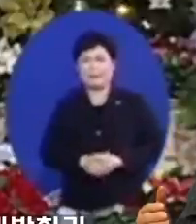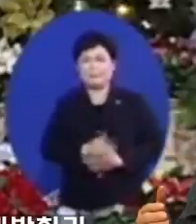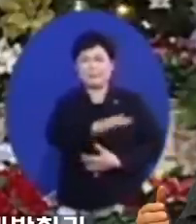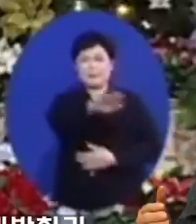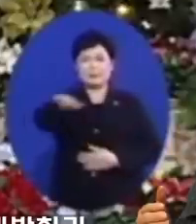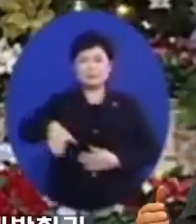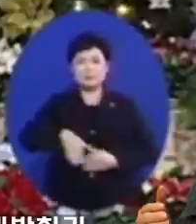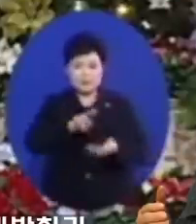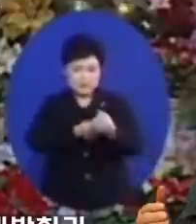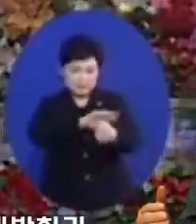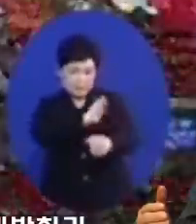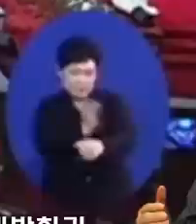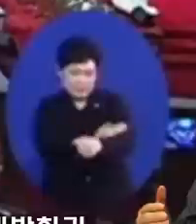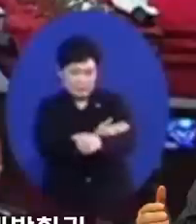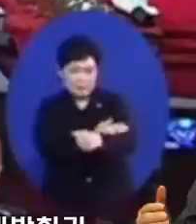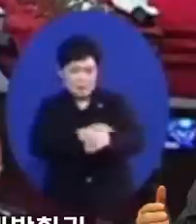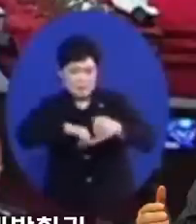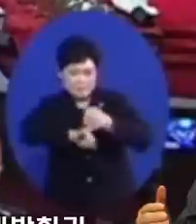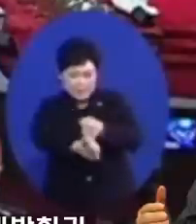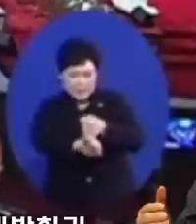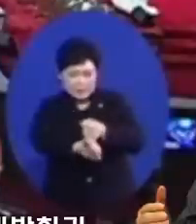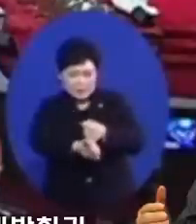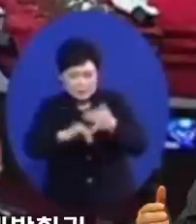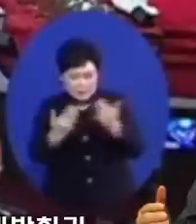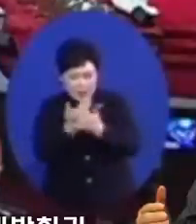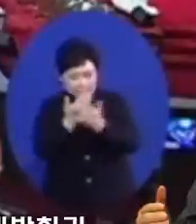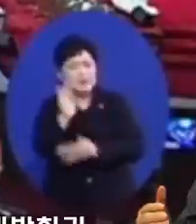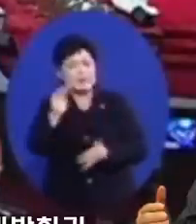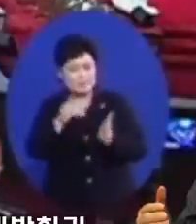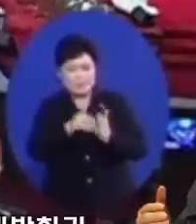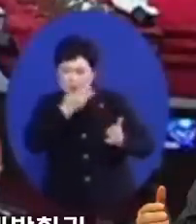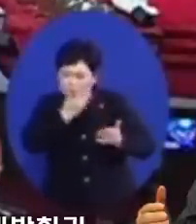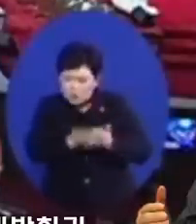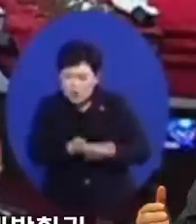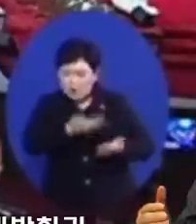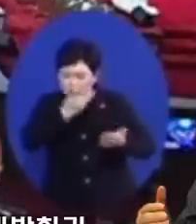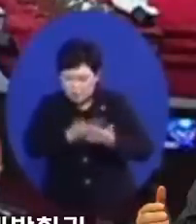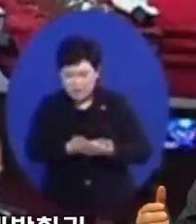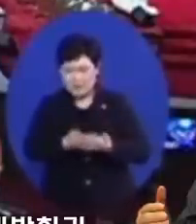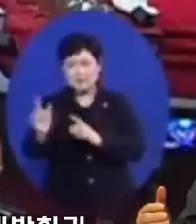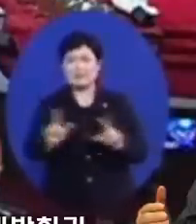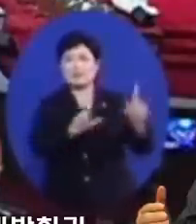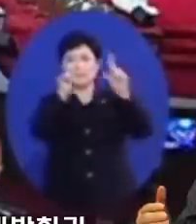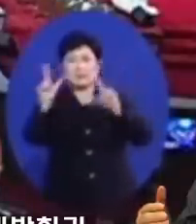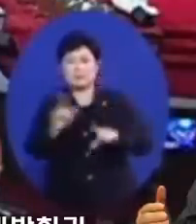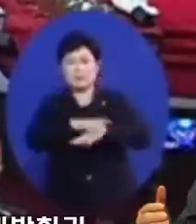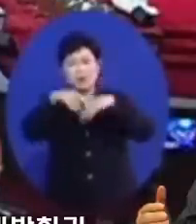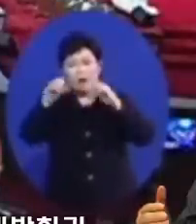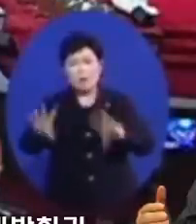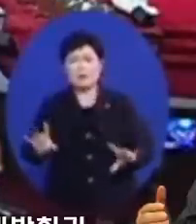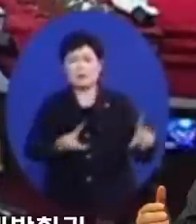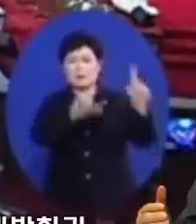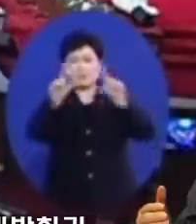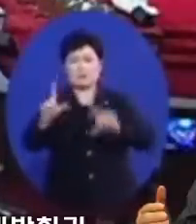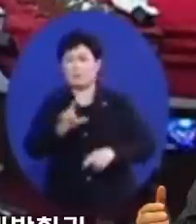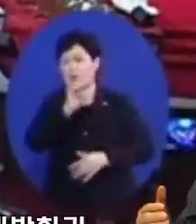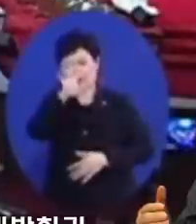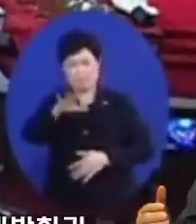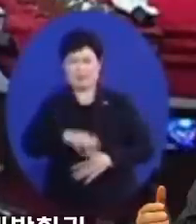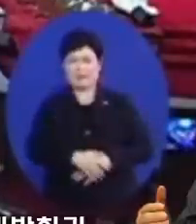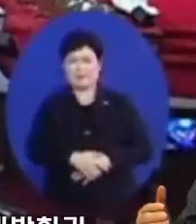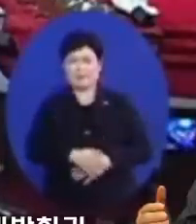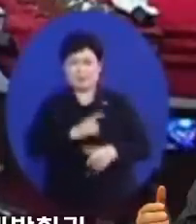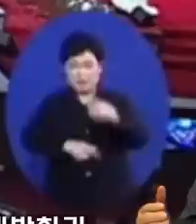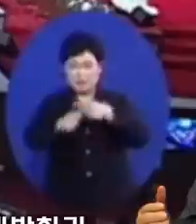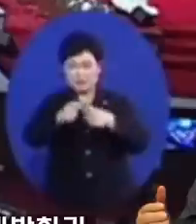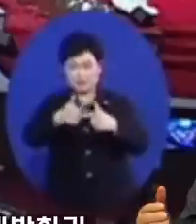우리의 잠재력은 반드시 개발되어야 합니다. 이 귀하고 귀한 일생을 허무하게 보내서는 안 돼요.